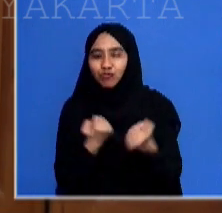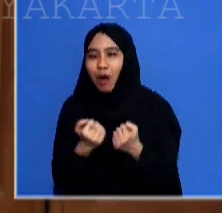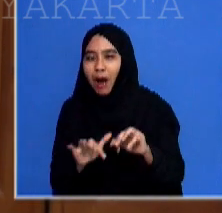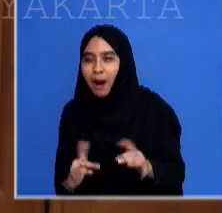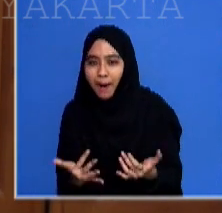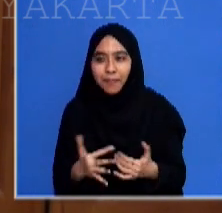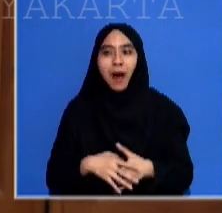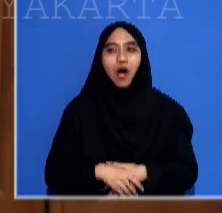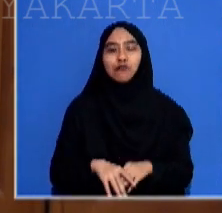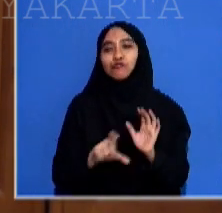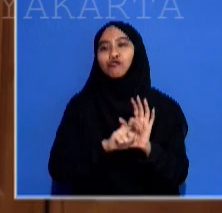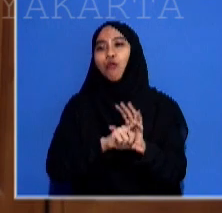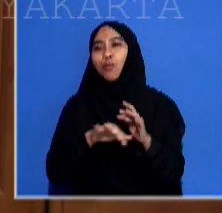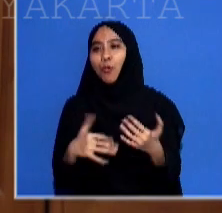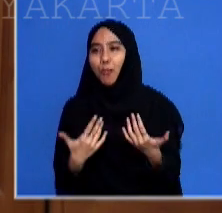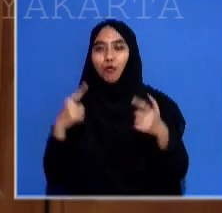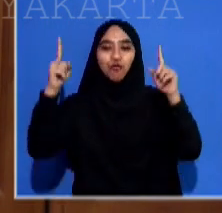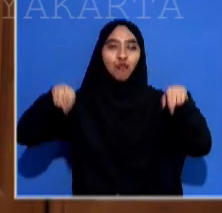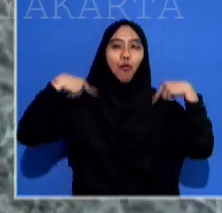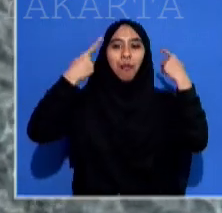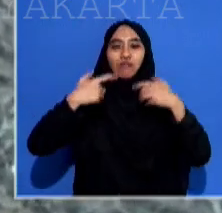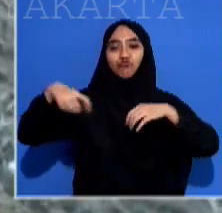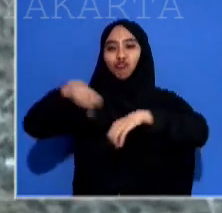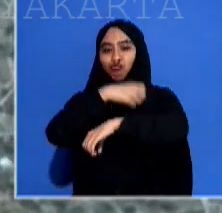inggih menika usaha cukur domba.